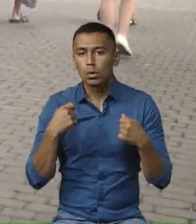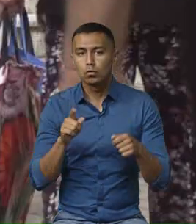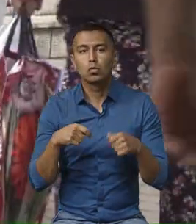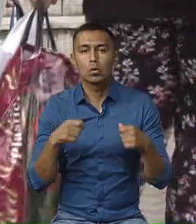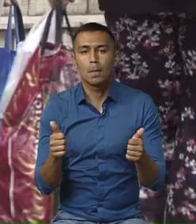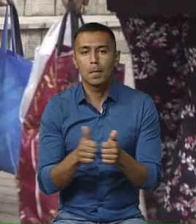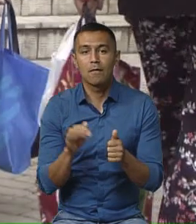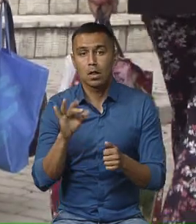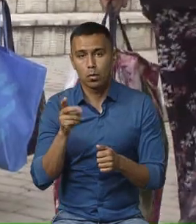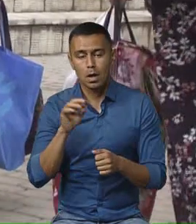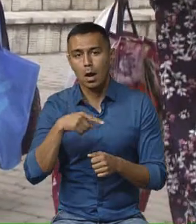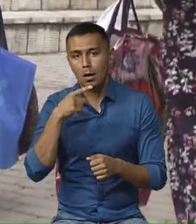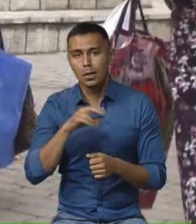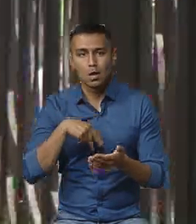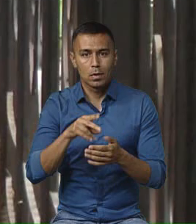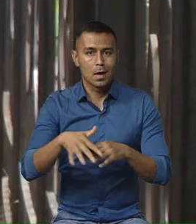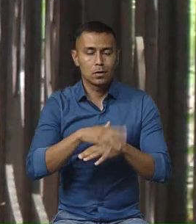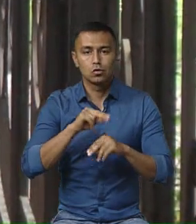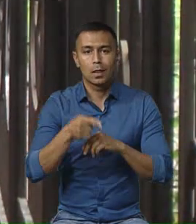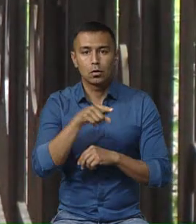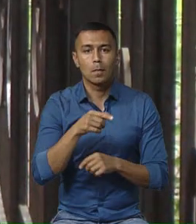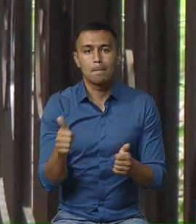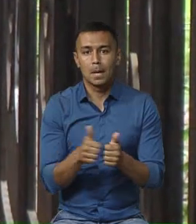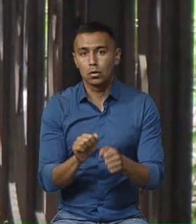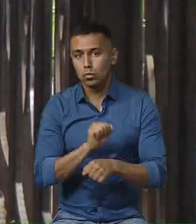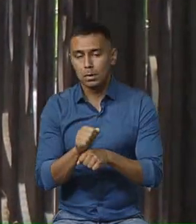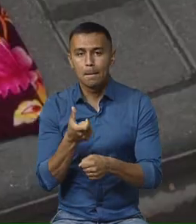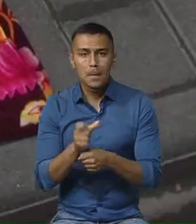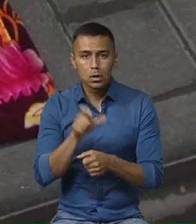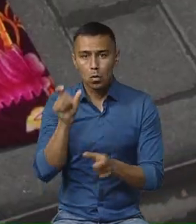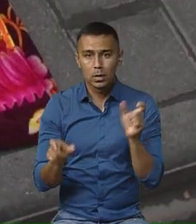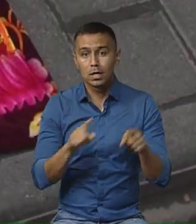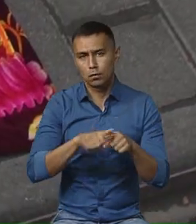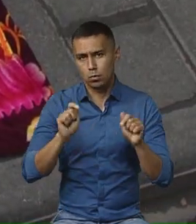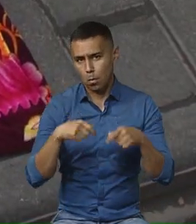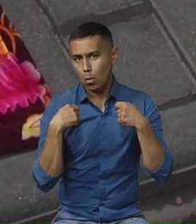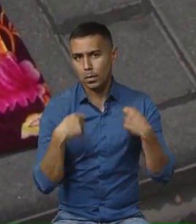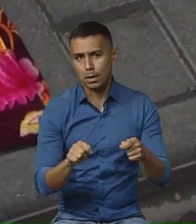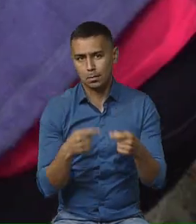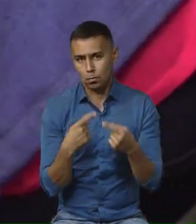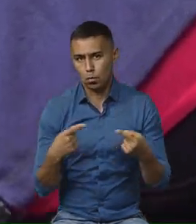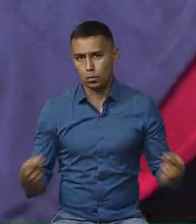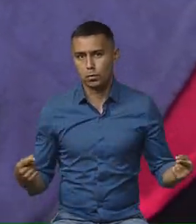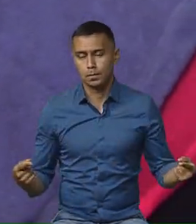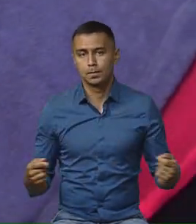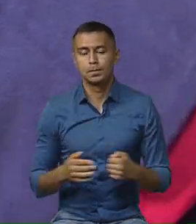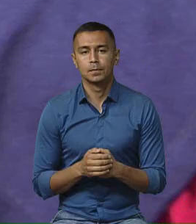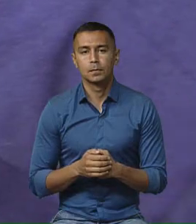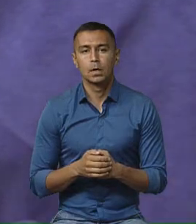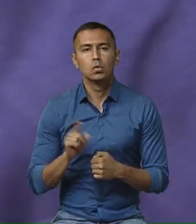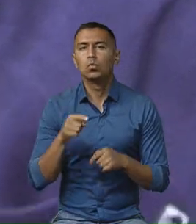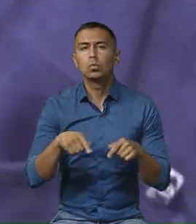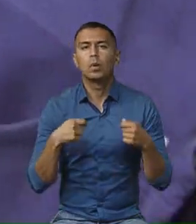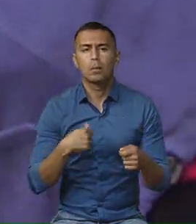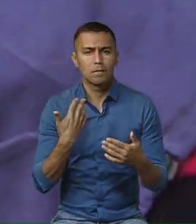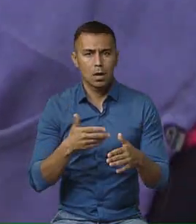біля філармонії, кажуть, не йдуть на ринок через те, що біля зупинки більше людей і швидше можна продати продукцію. Ага. Чого тут торгуєте, а не на базарі? Ні, ми